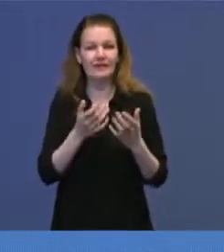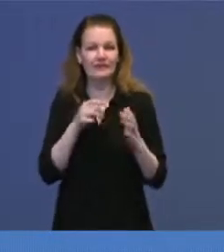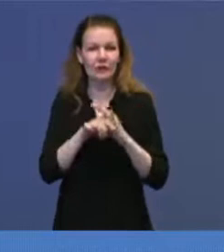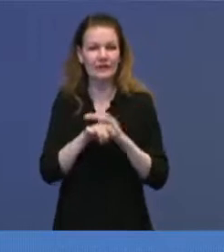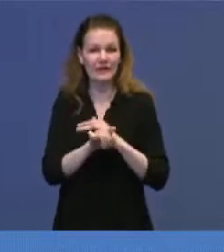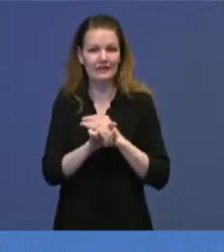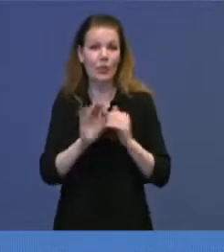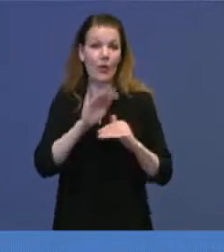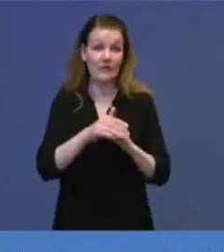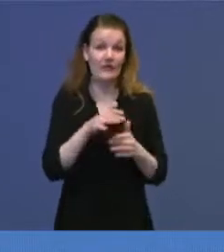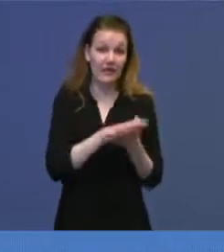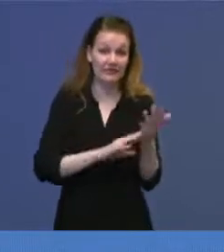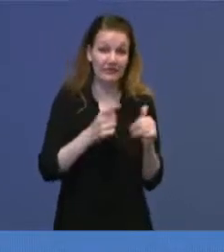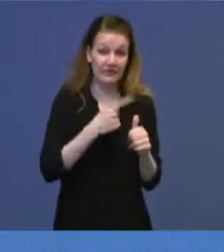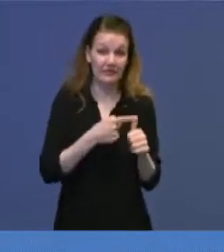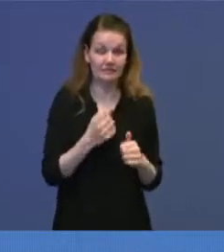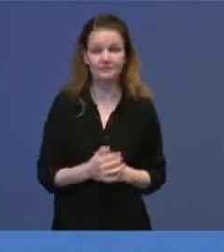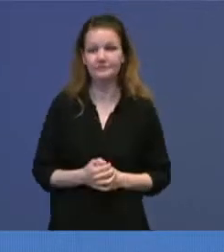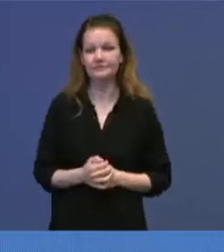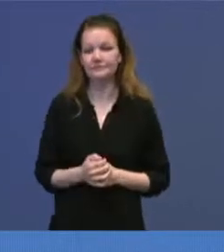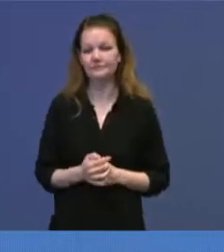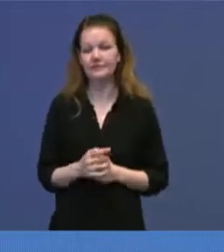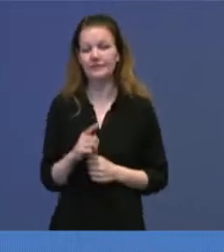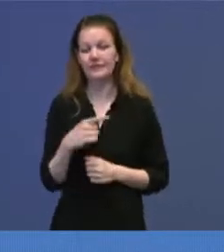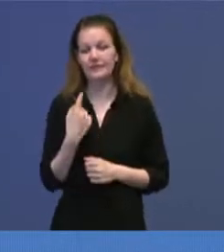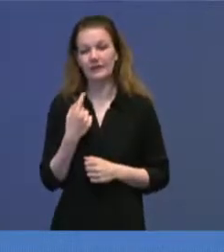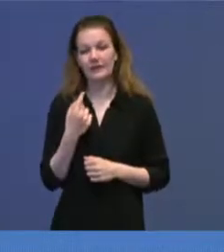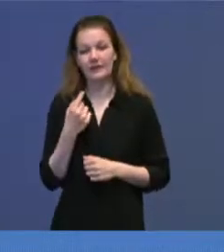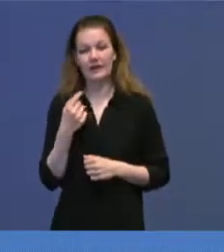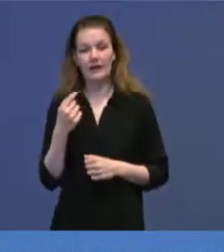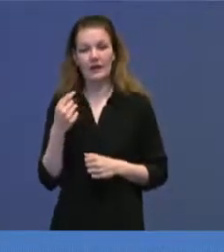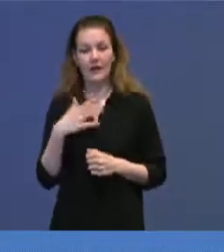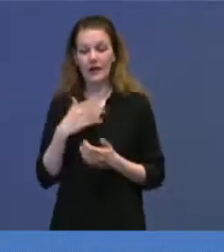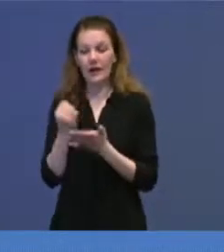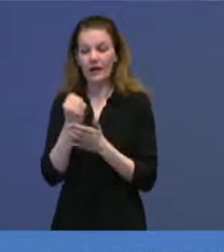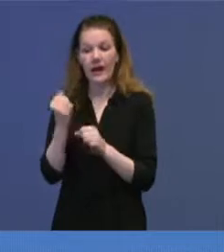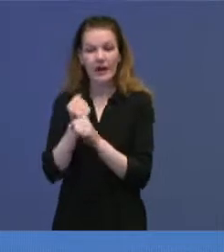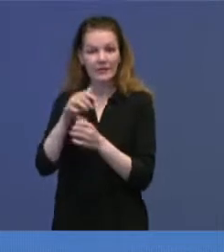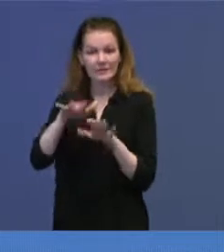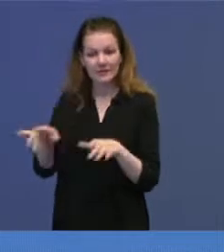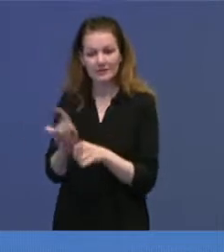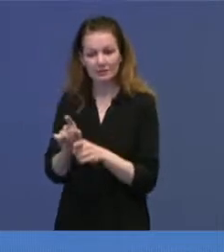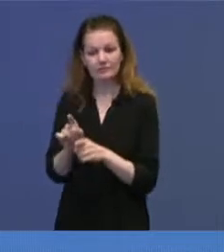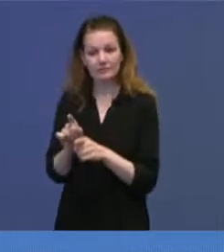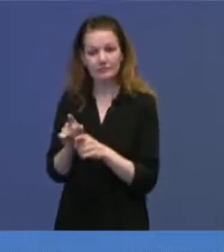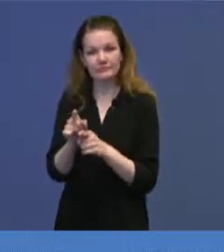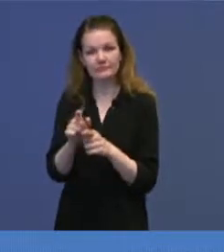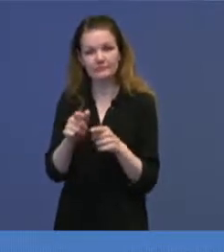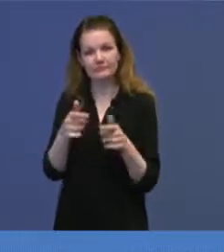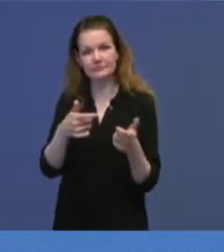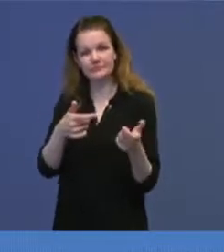gitt midlertidig kollektiv beskyttelse, som innebærer at flyktningene får arbeidstillatelse. Regjeringen har de siste ukene